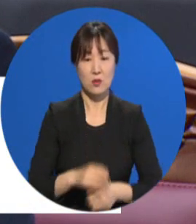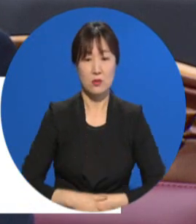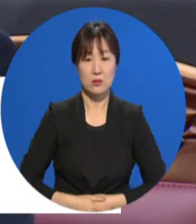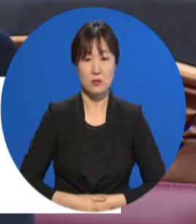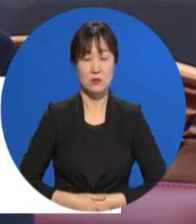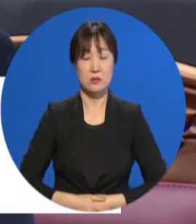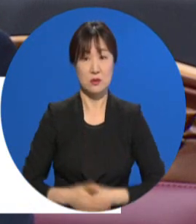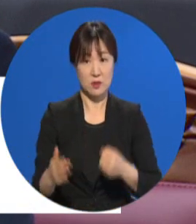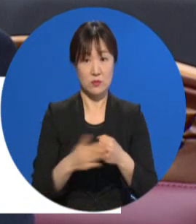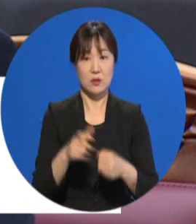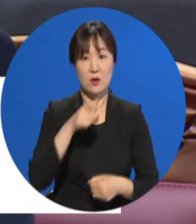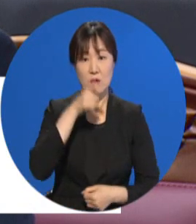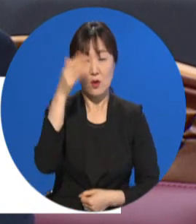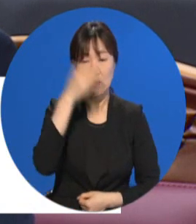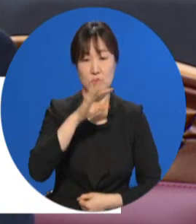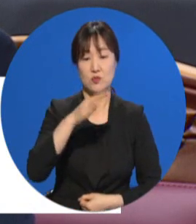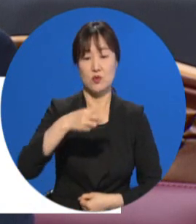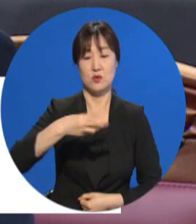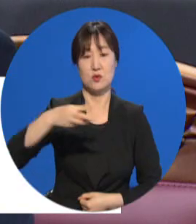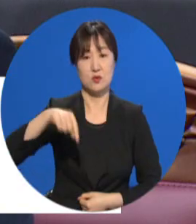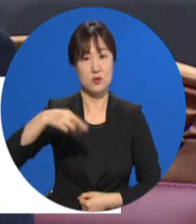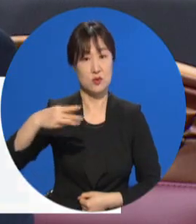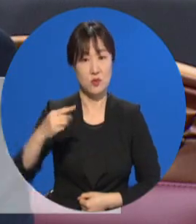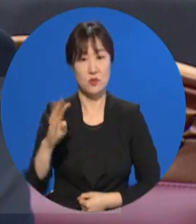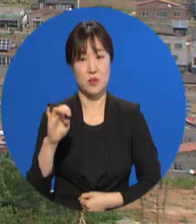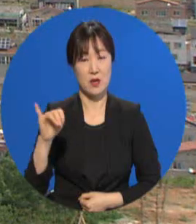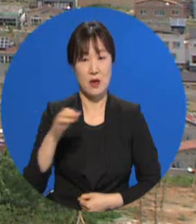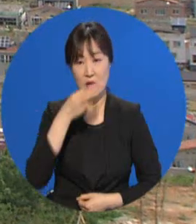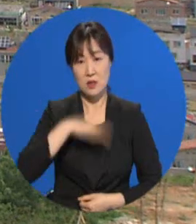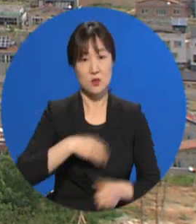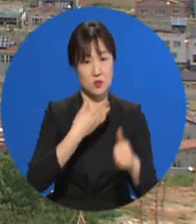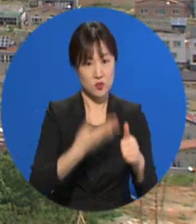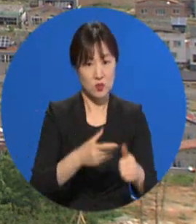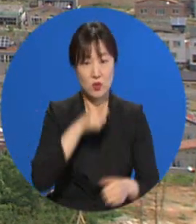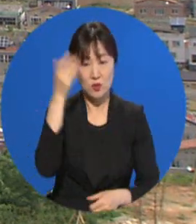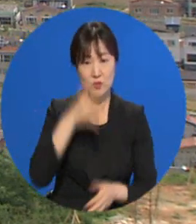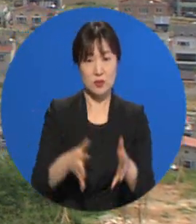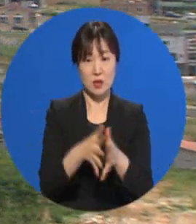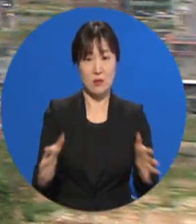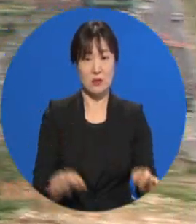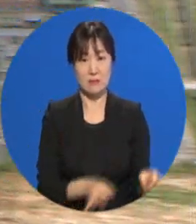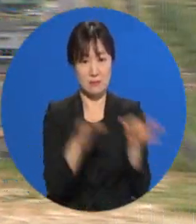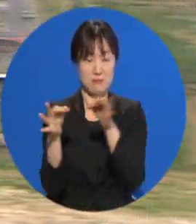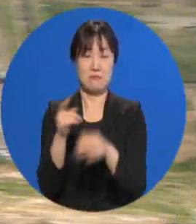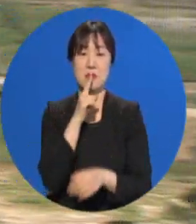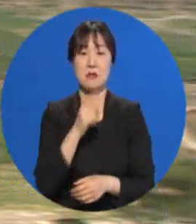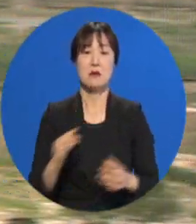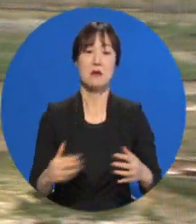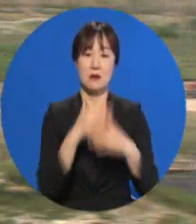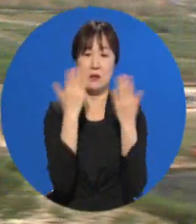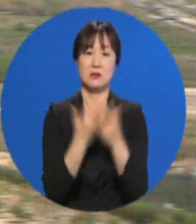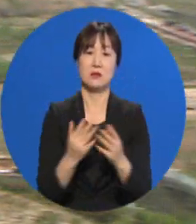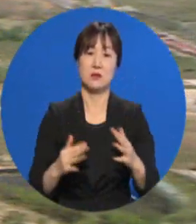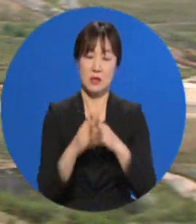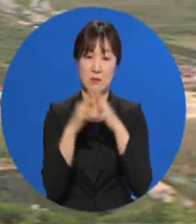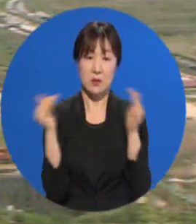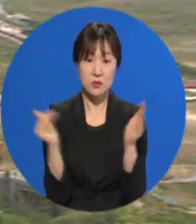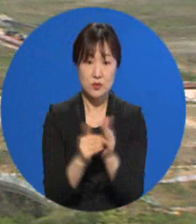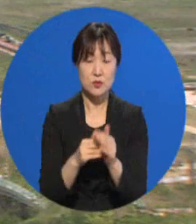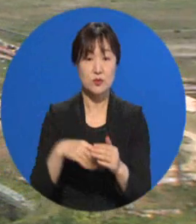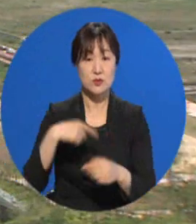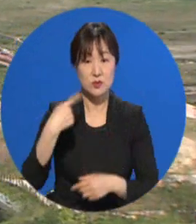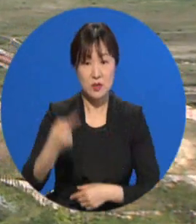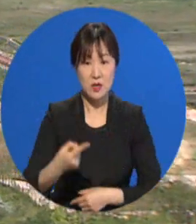비싼 아파트를 구입할 수밖에 없는 결과를 낳았고, 개발이 완료된 이후에는 분양대금 정산을 둘러싼